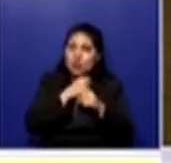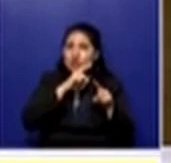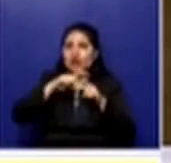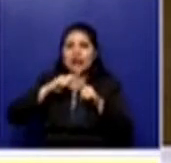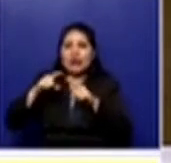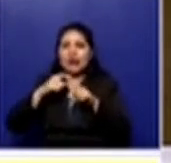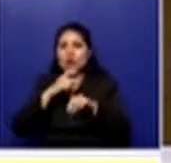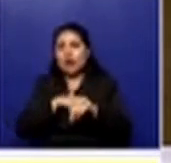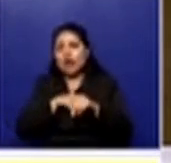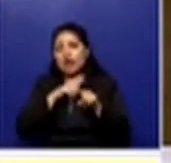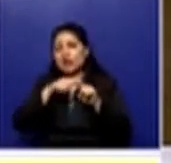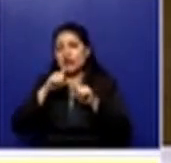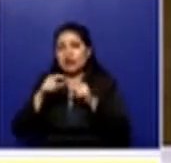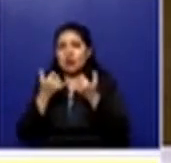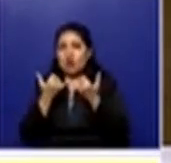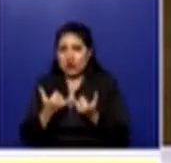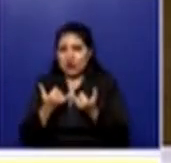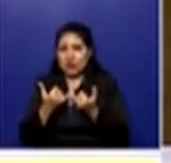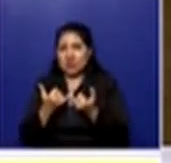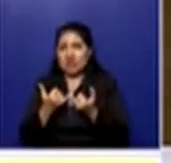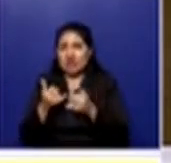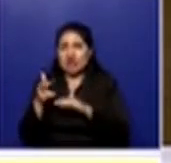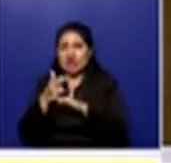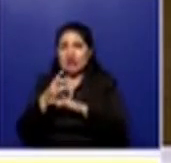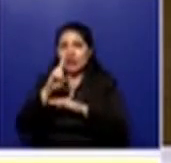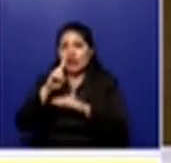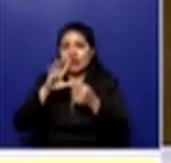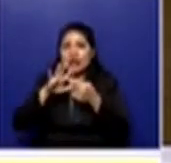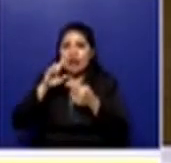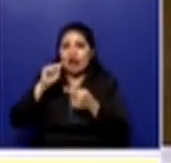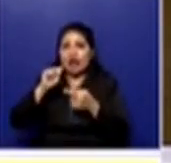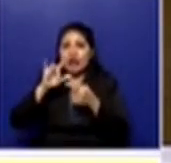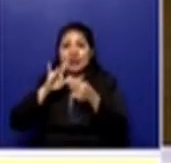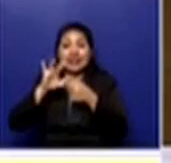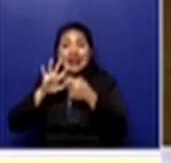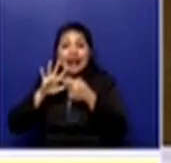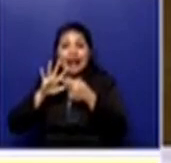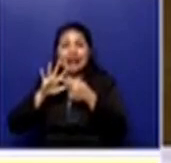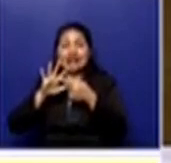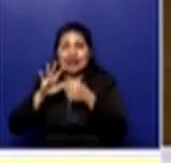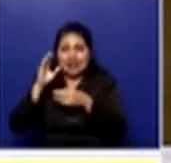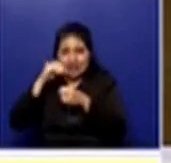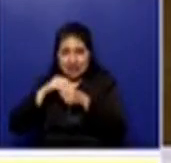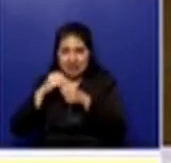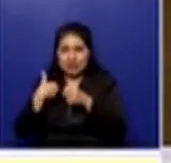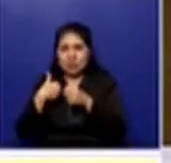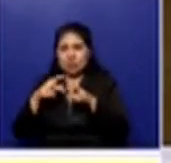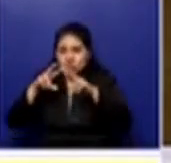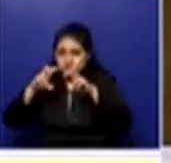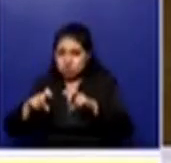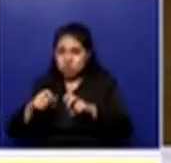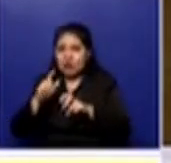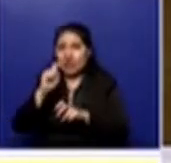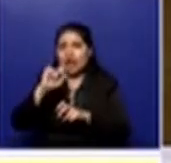ตอนนี้เราใช้เครื่องมือที่เราเรียกว่า Data Insight นะคะงานวิจัยต่างๆที่มาจากระบบ